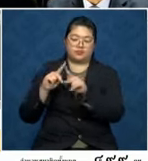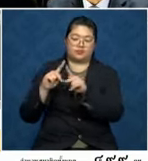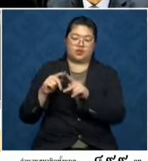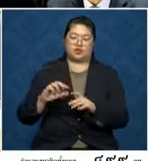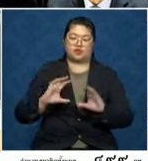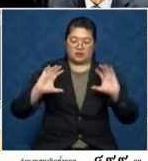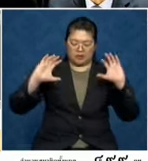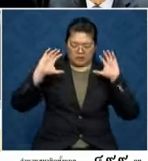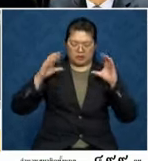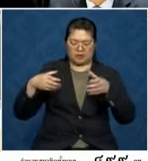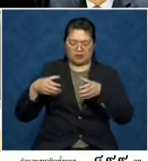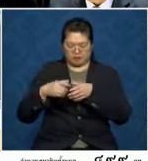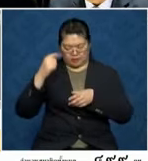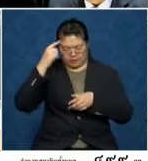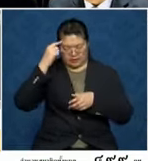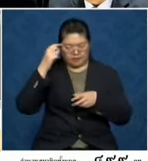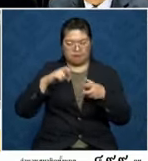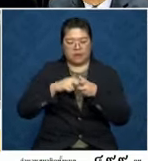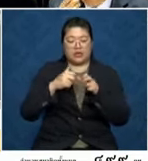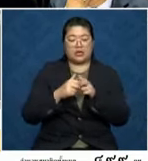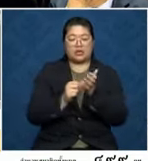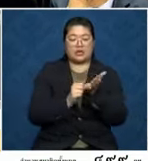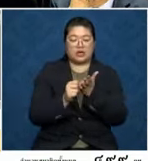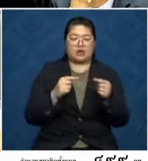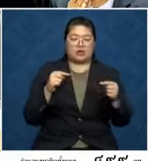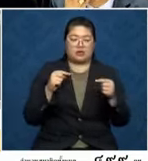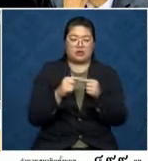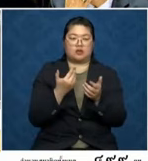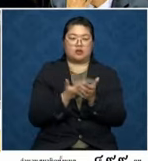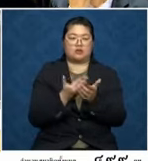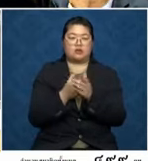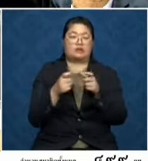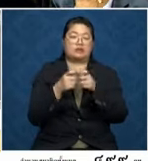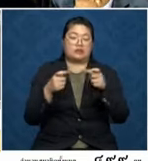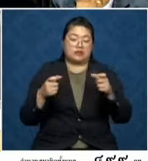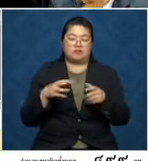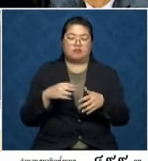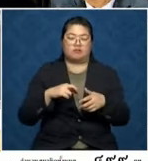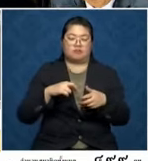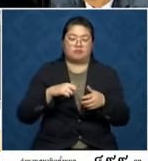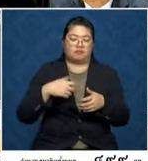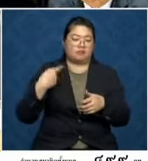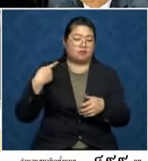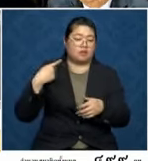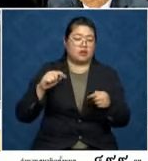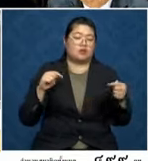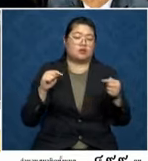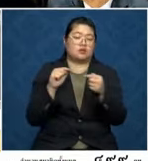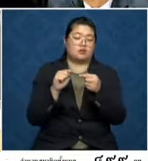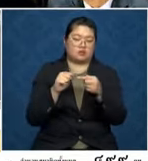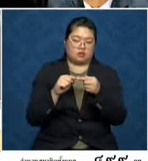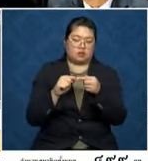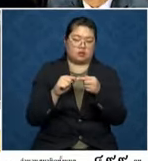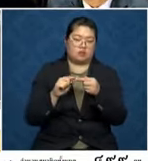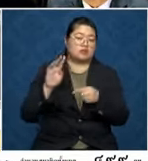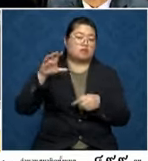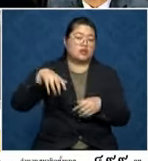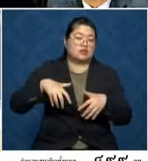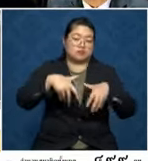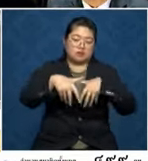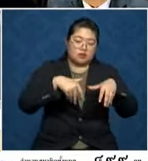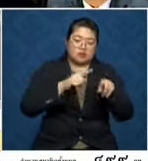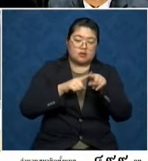าเรื่องการใช้เช็คให้เกิดประโยชน์แก่ผู้ประกอบการและพี่น้องประช